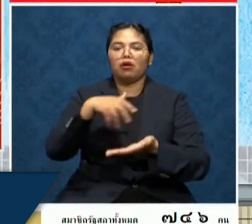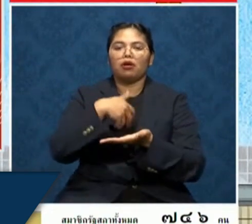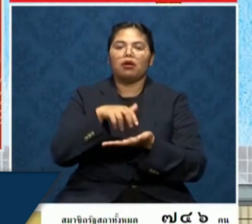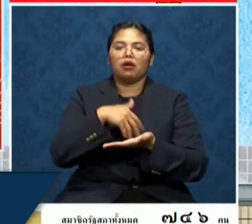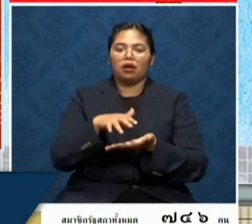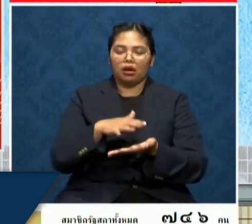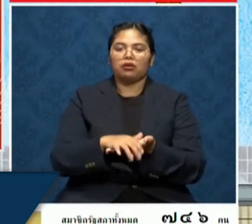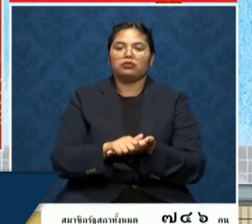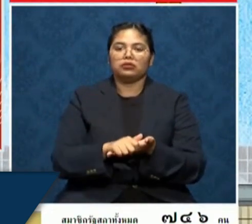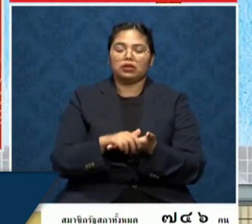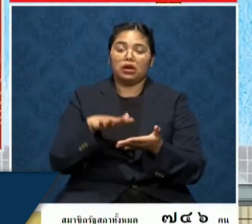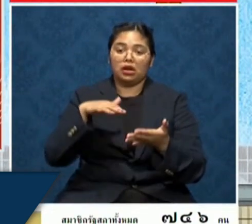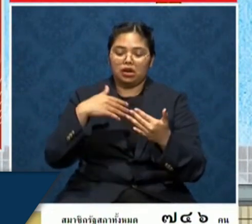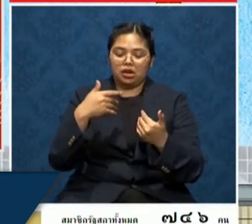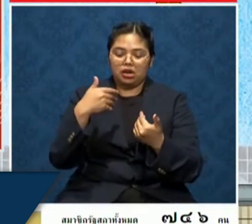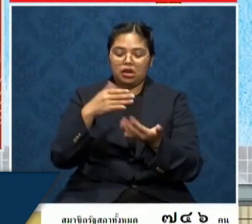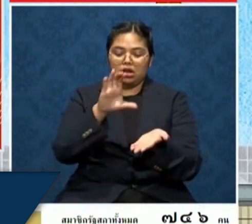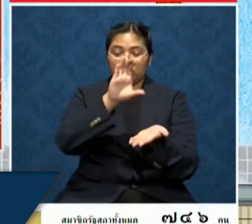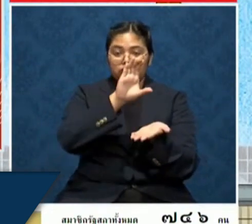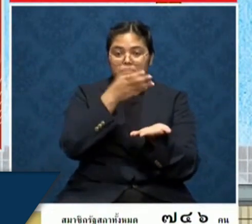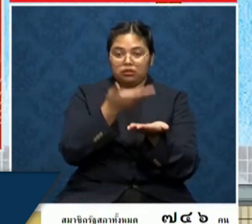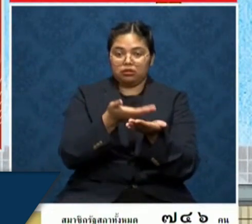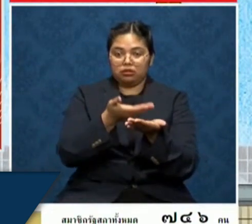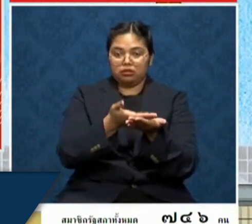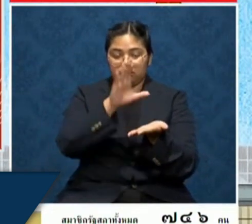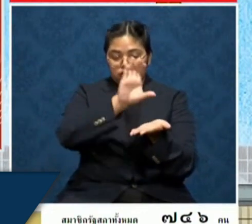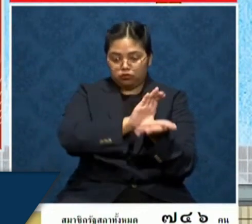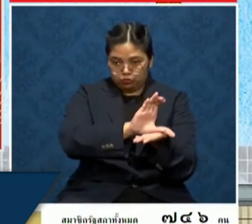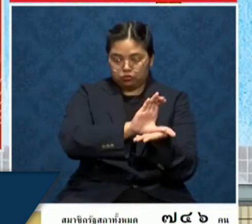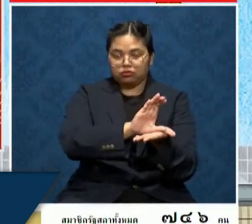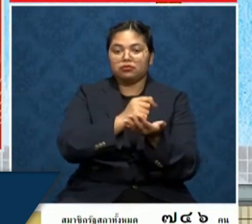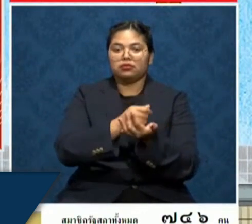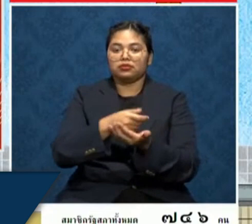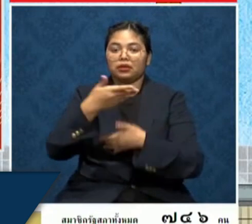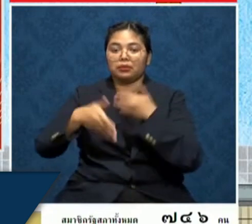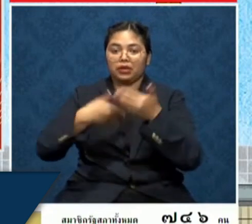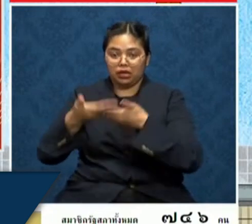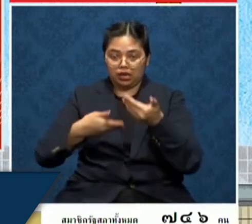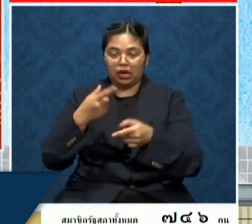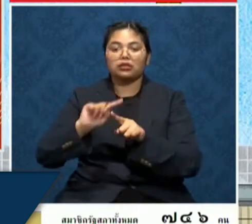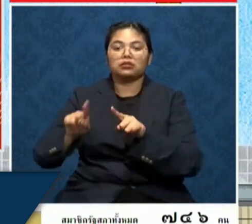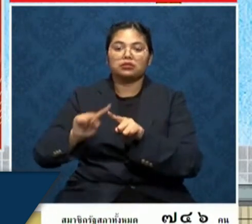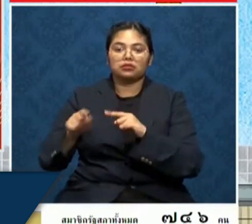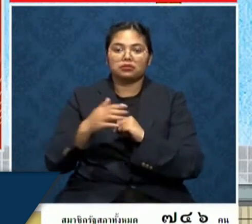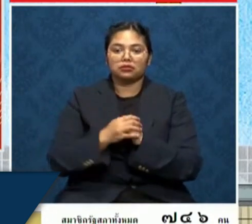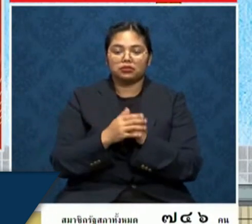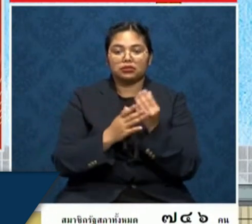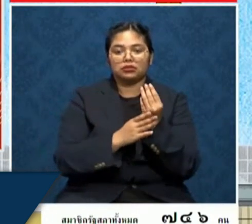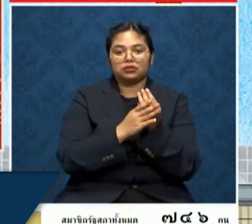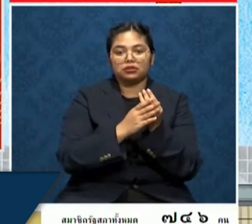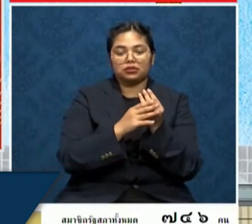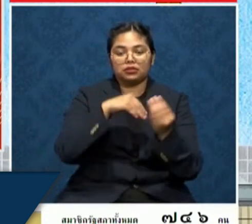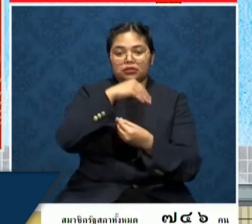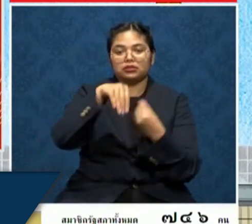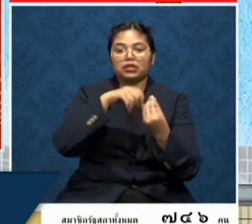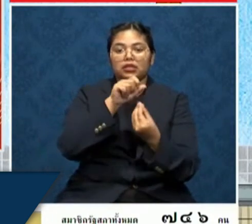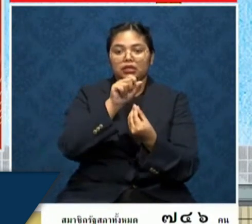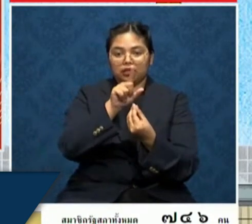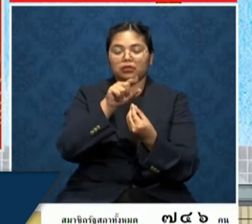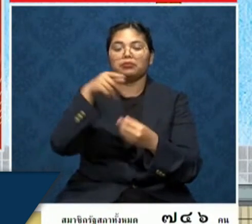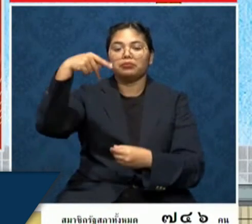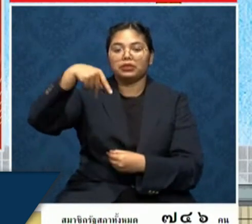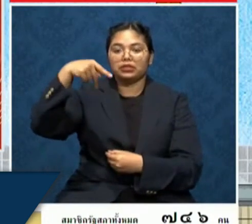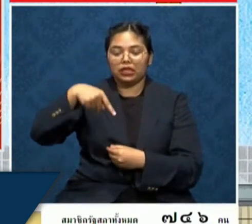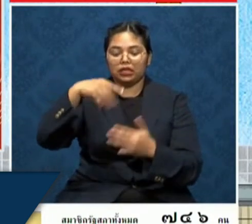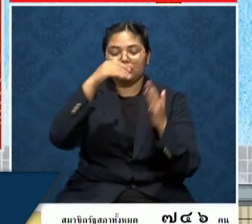การส่งเสริมการค้าการลงทุน3เรื่องดังนี้เรื่องแรกนโยบายต่อยอดเขตเศรษฐกิจพิเศษและระเบียงเศรษฐกิจ4ภ